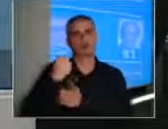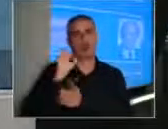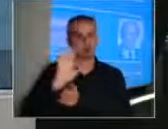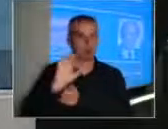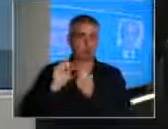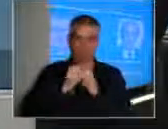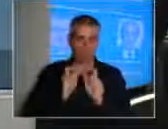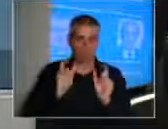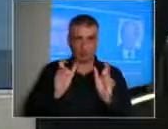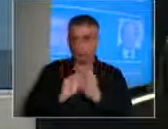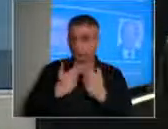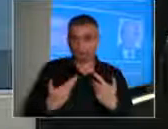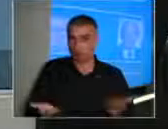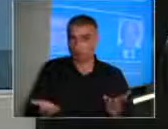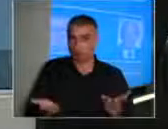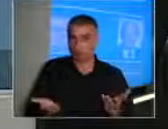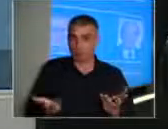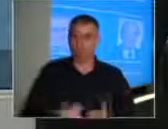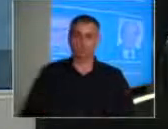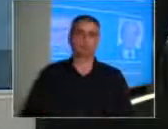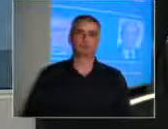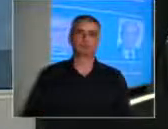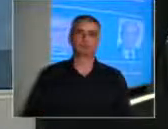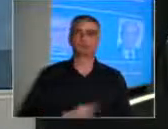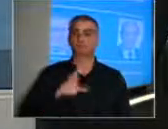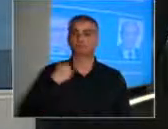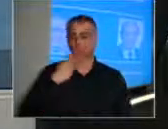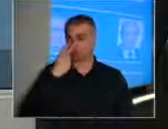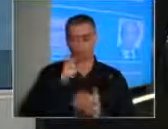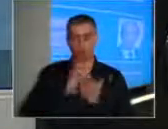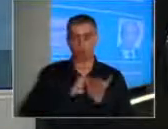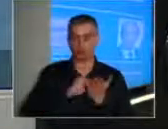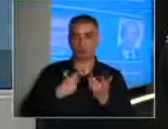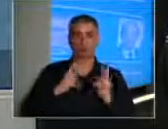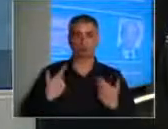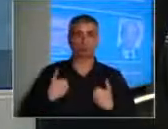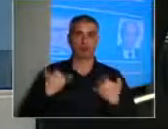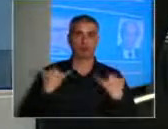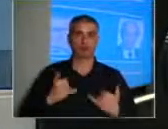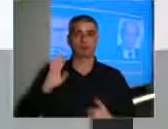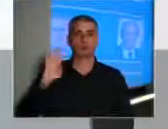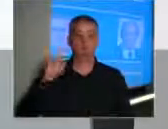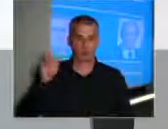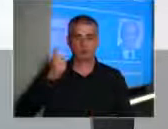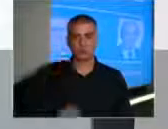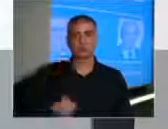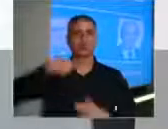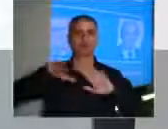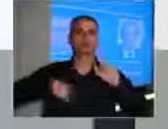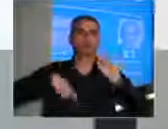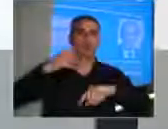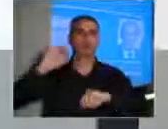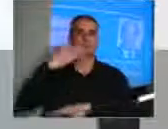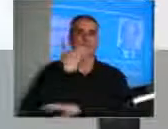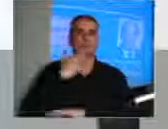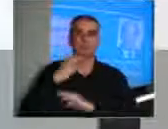שזה נבלם, או שזה לא קיים? לפי תמונת הנתונים שמצויה בידינו, נתניהו הוא ראש הממשלה הבא של